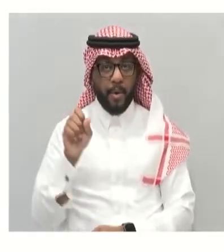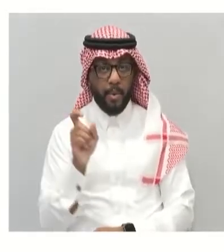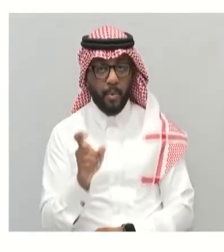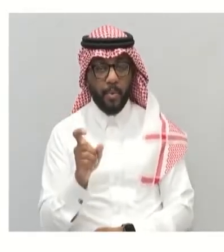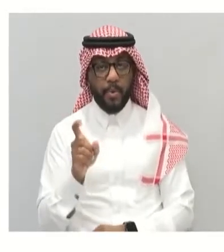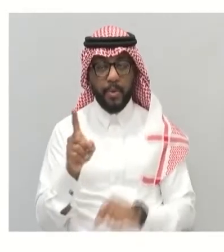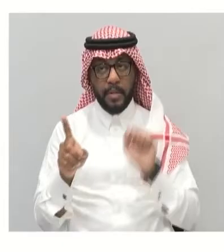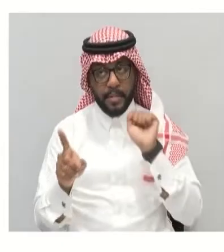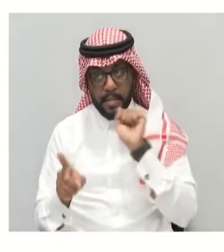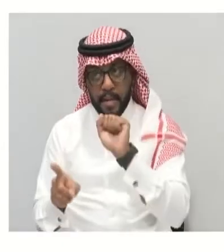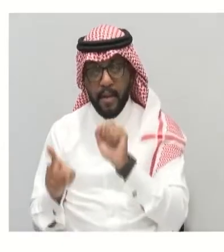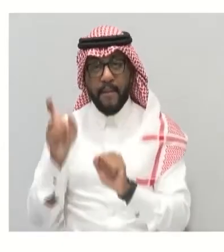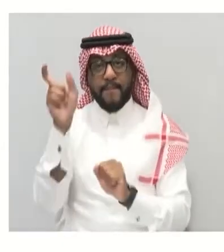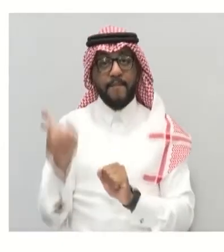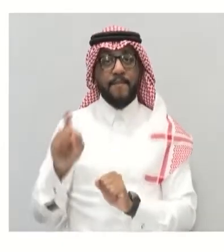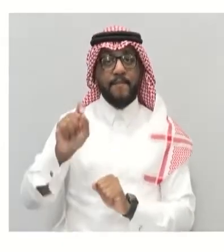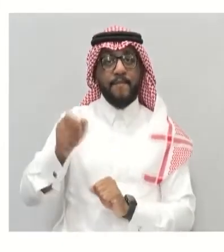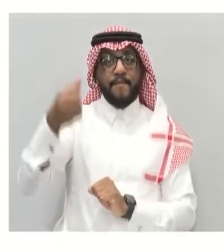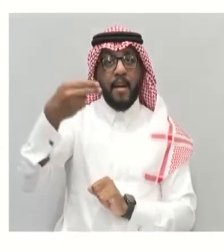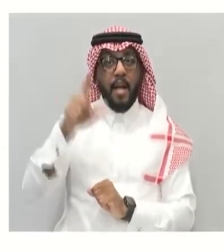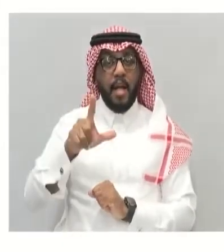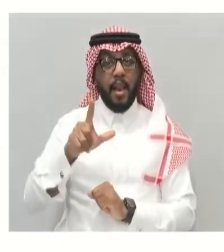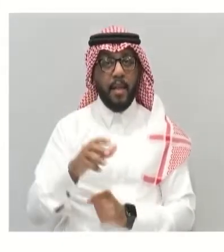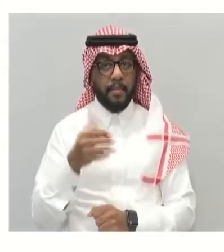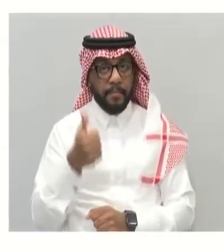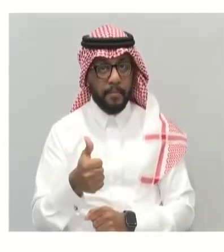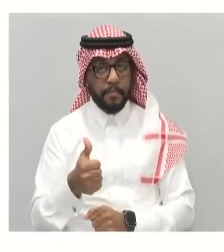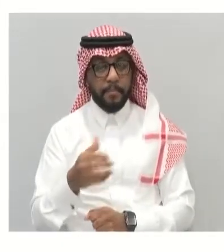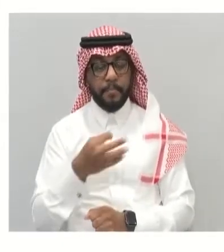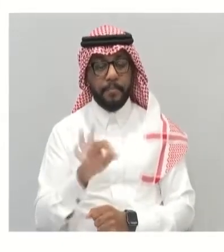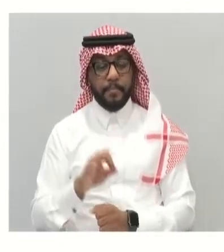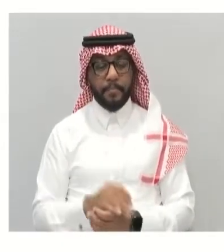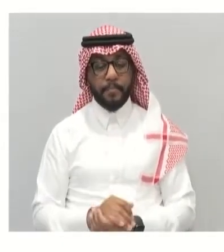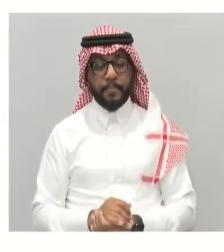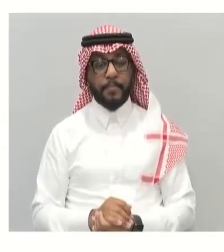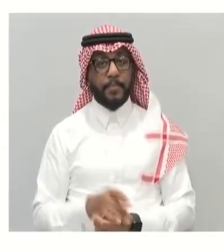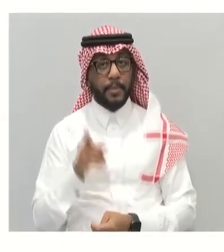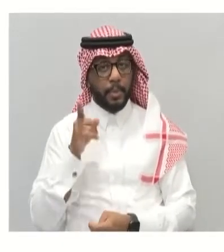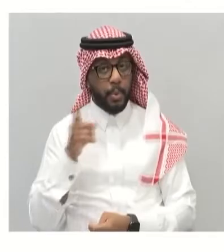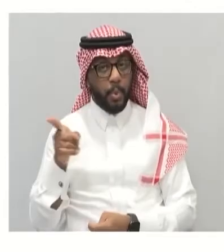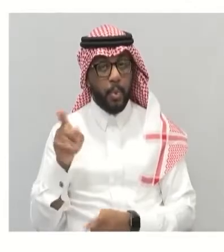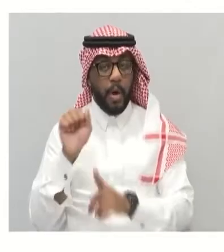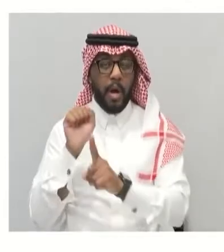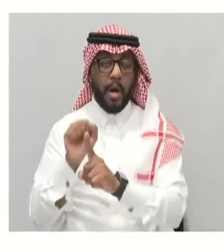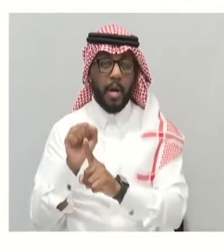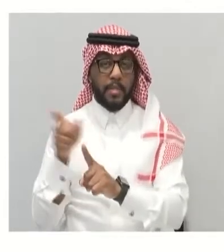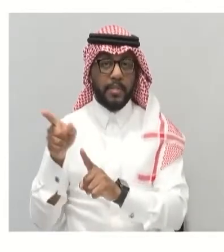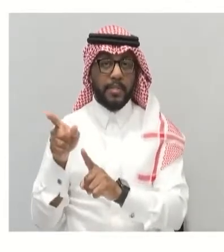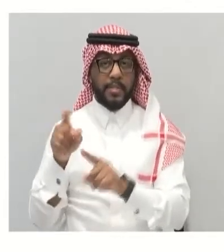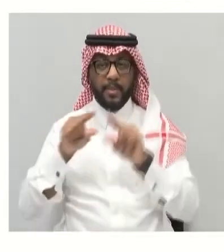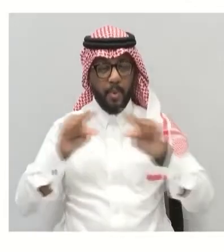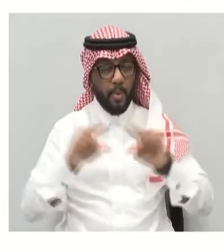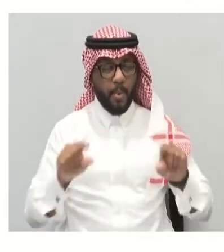فاعل وقف هارون هارون فاعل اذا نجد ان صاحب الحال يعرب حسب موقعه من